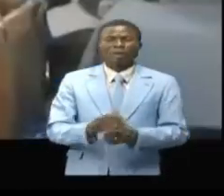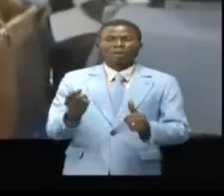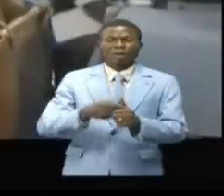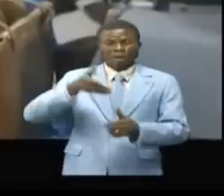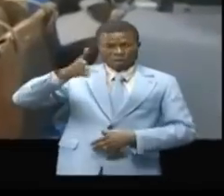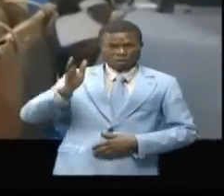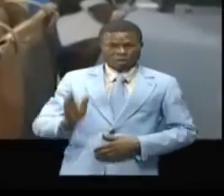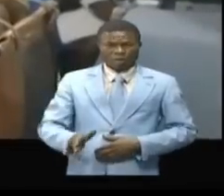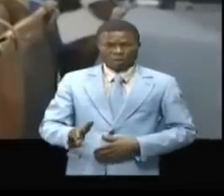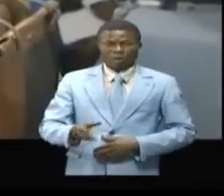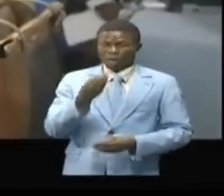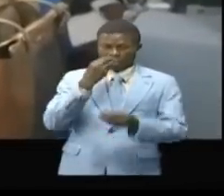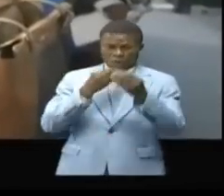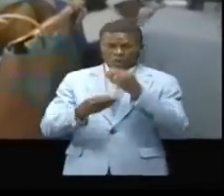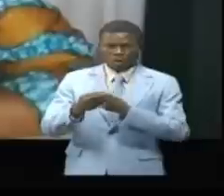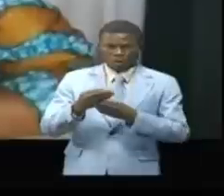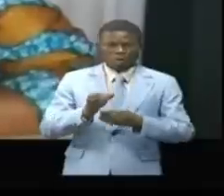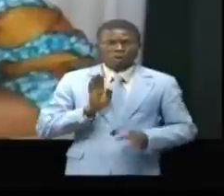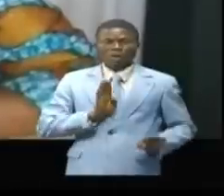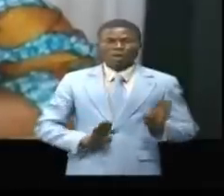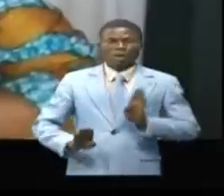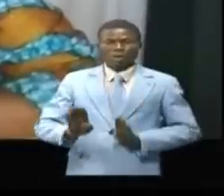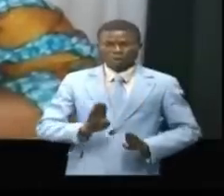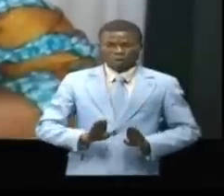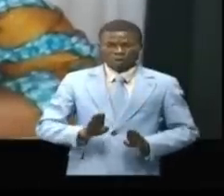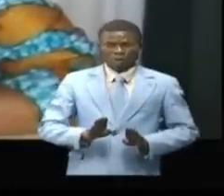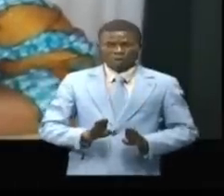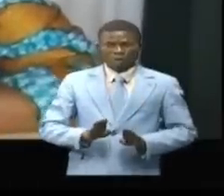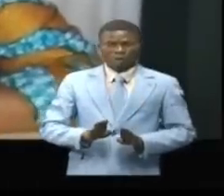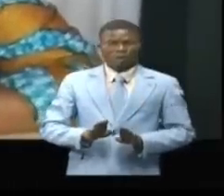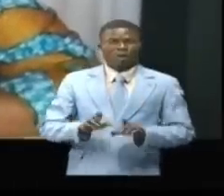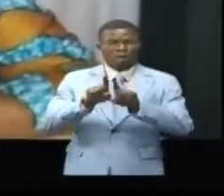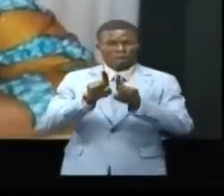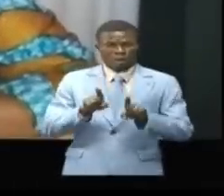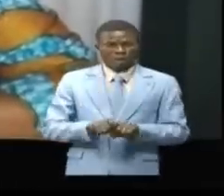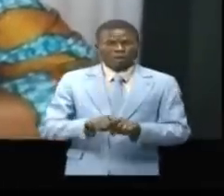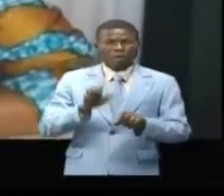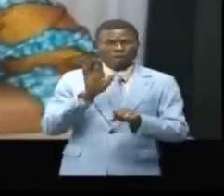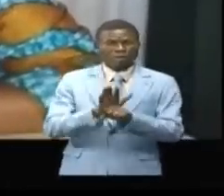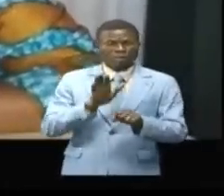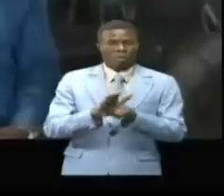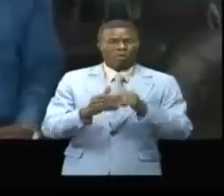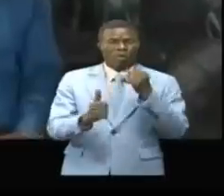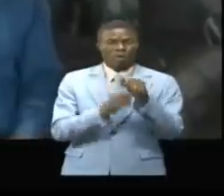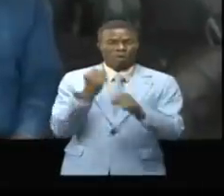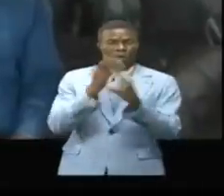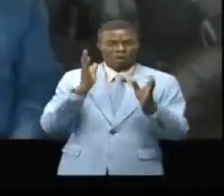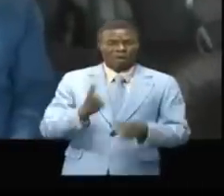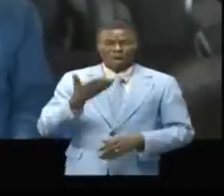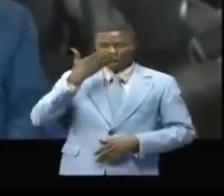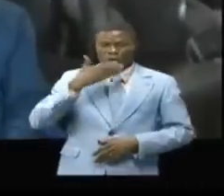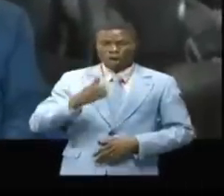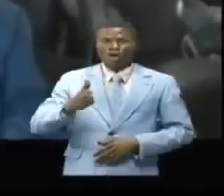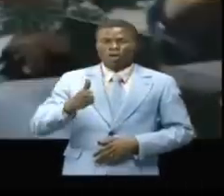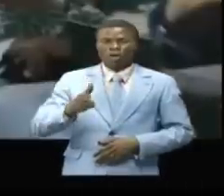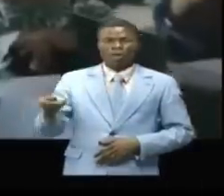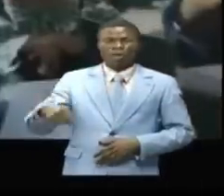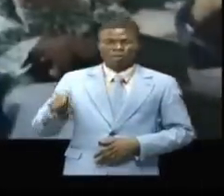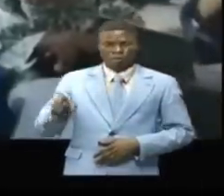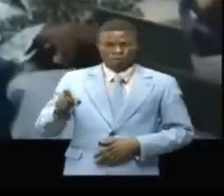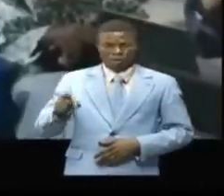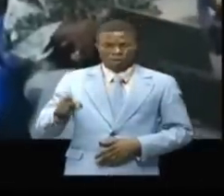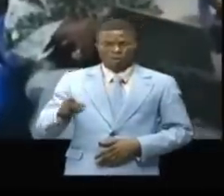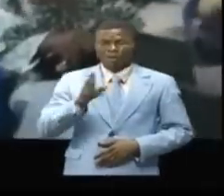en nutrition diététique, soit compté parmi les personnels soignants de la province.